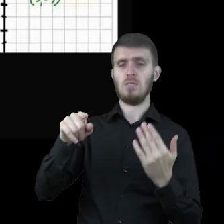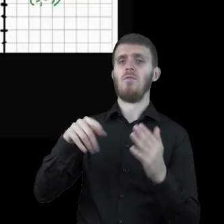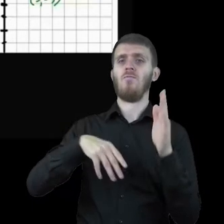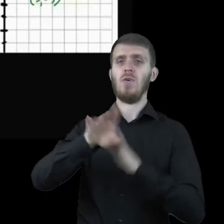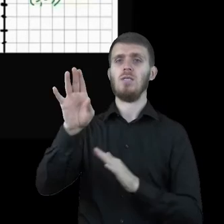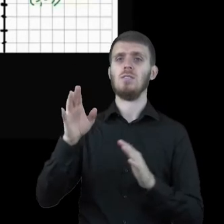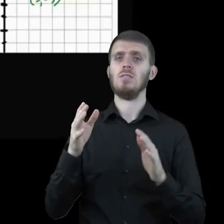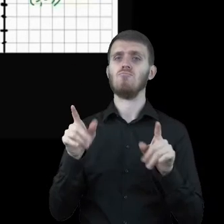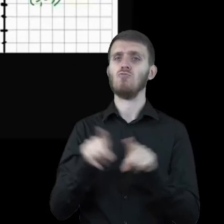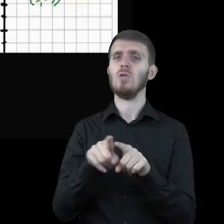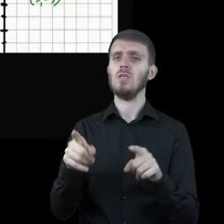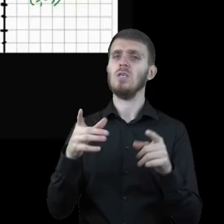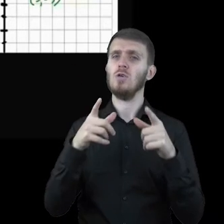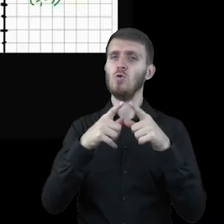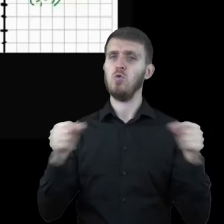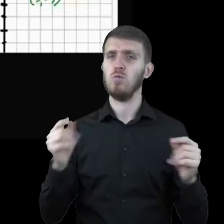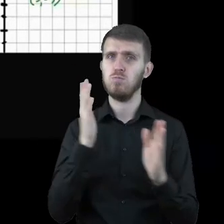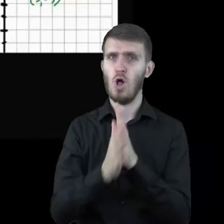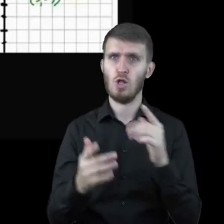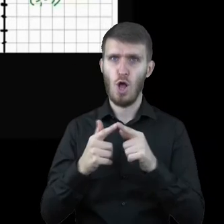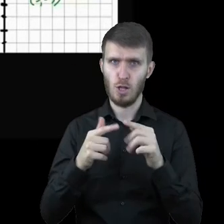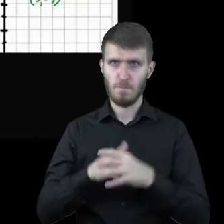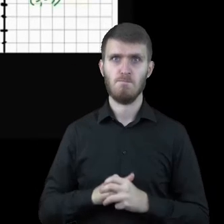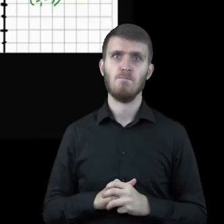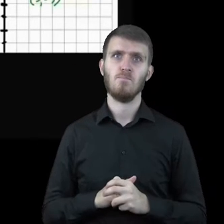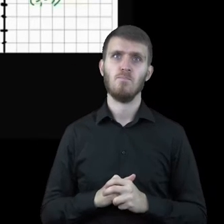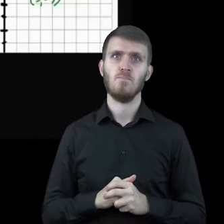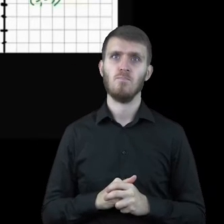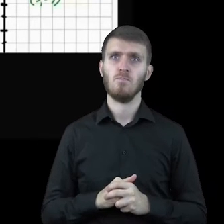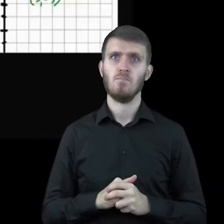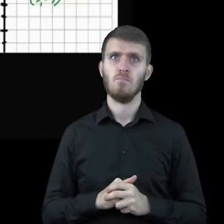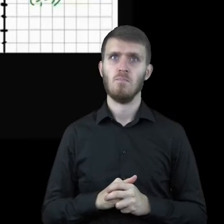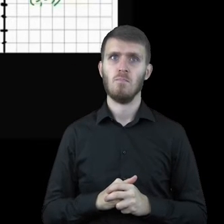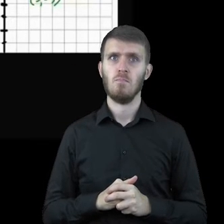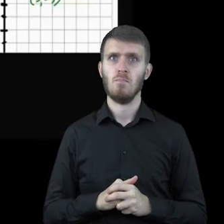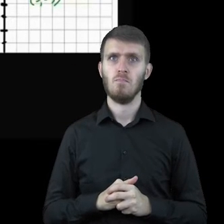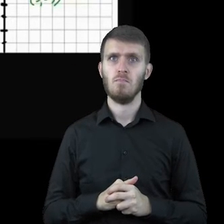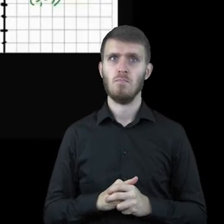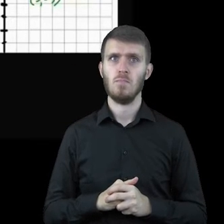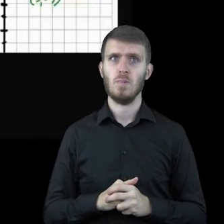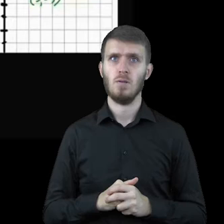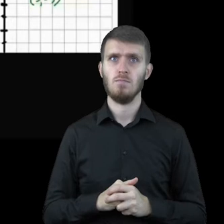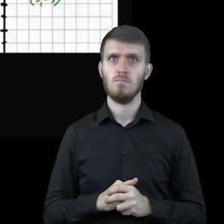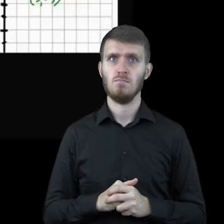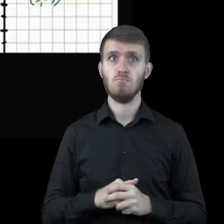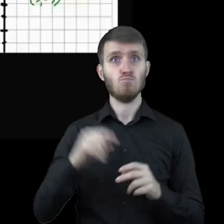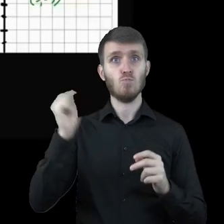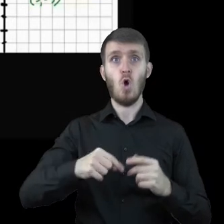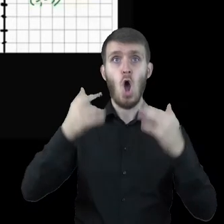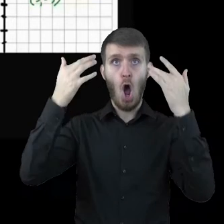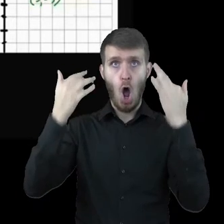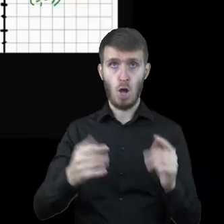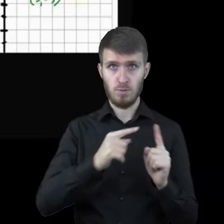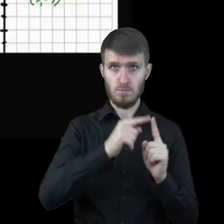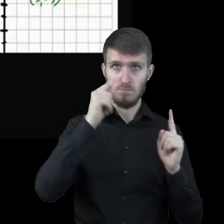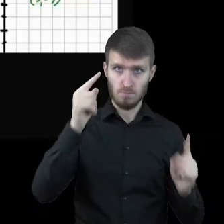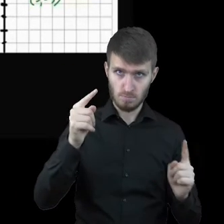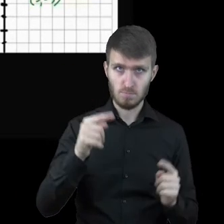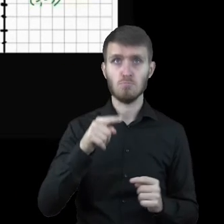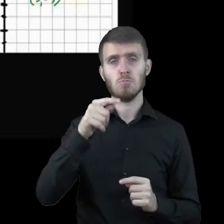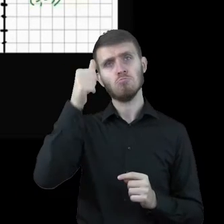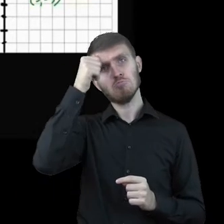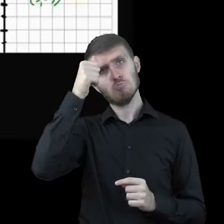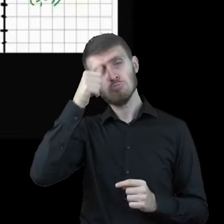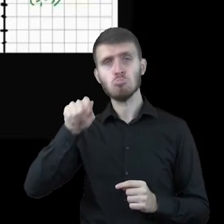interesuje nas długość, odległość między tymi punktami, czyli właśnie przeciwprostokątna. Czyli wobec tego co? czyli